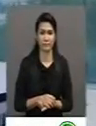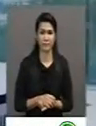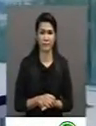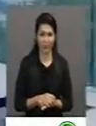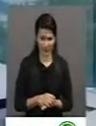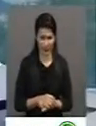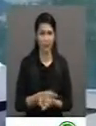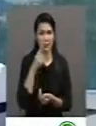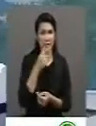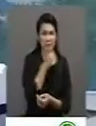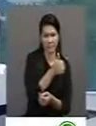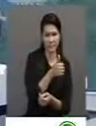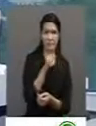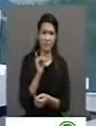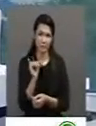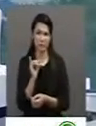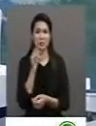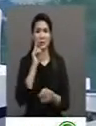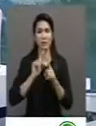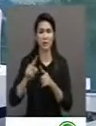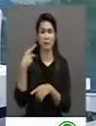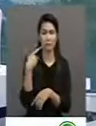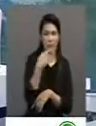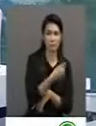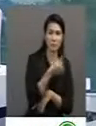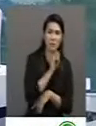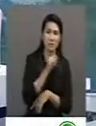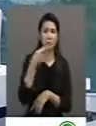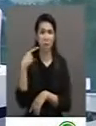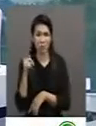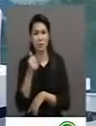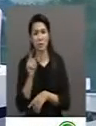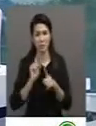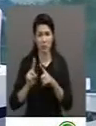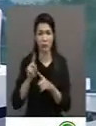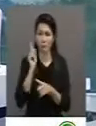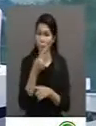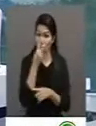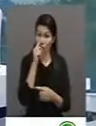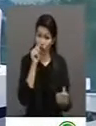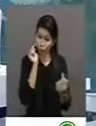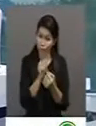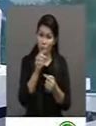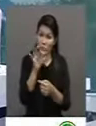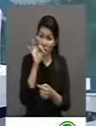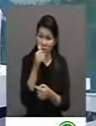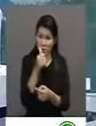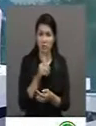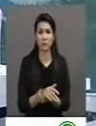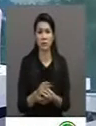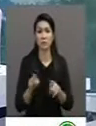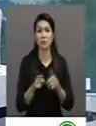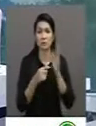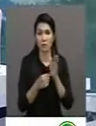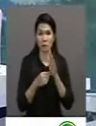อย่างก็มี2ด้านนะคะเป็นเหรียญ2ด้านแล้วก็มีทั้งประโยชน์และคุณและกันเองค่ะดังนั้นต้องเลือกใช้ให้ถูกทางและถูกวิธีนะคะอย่างเช่นเหตุ